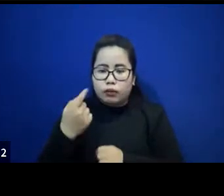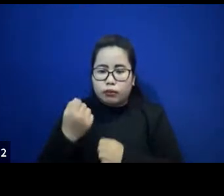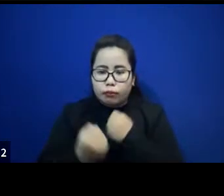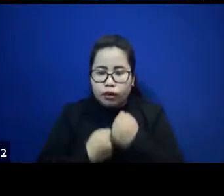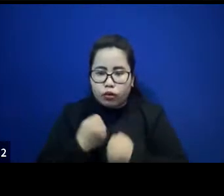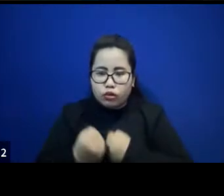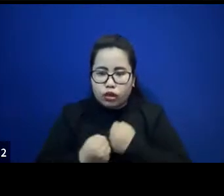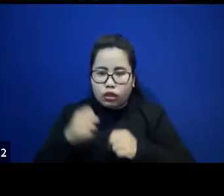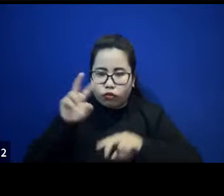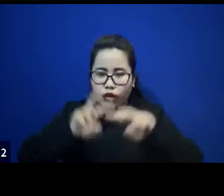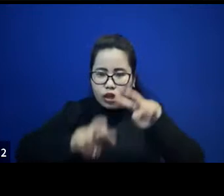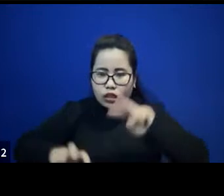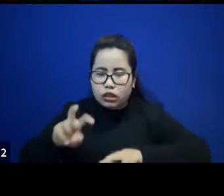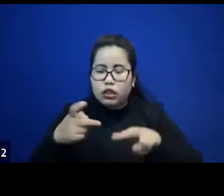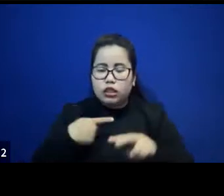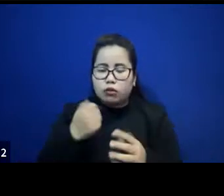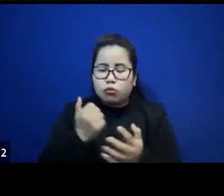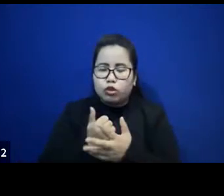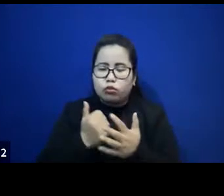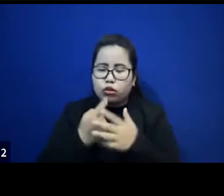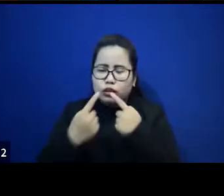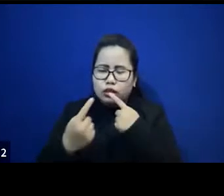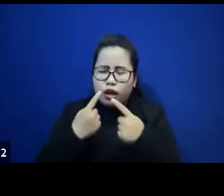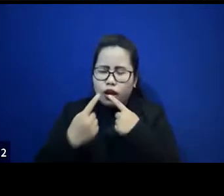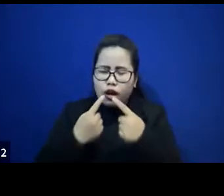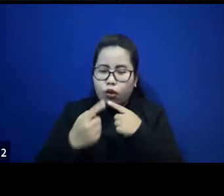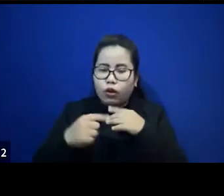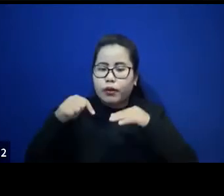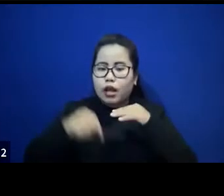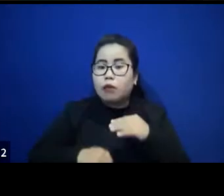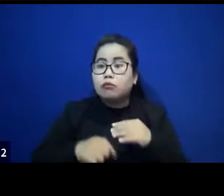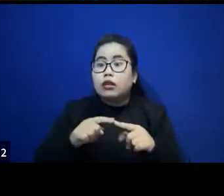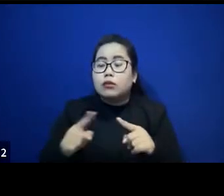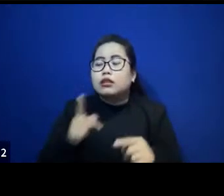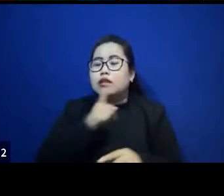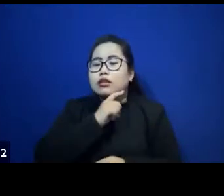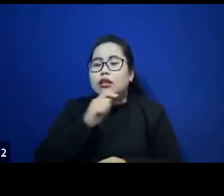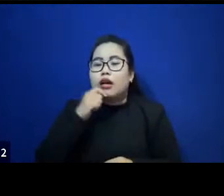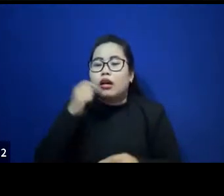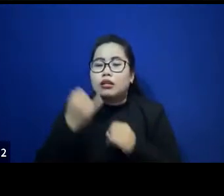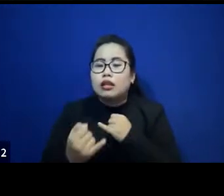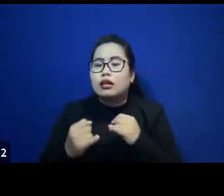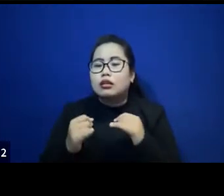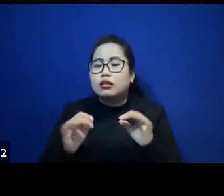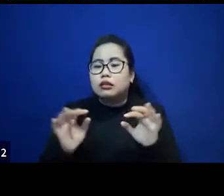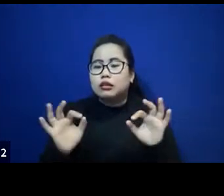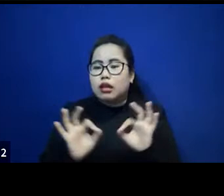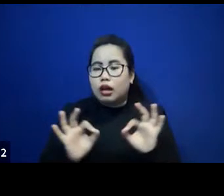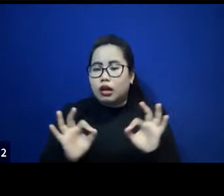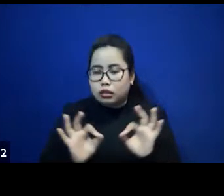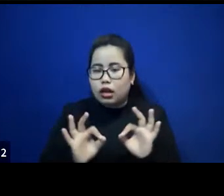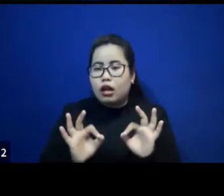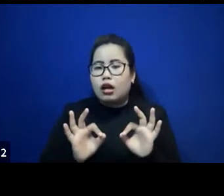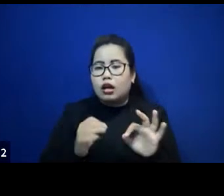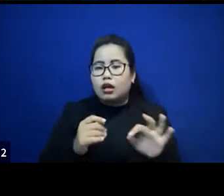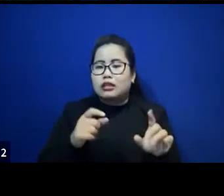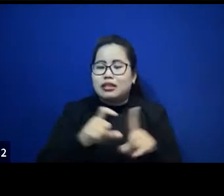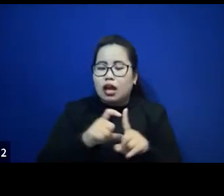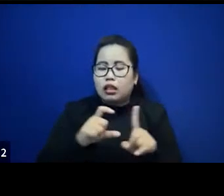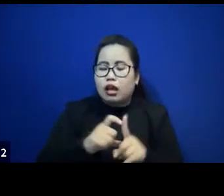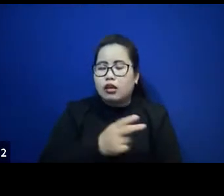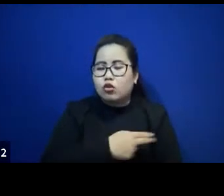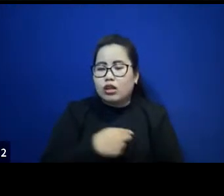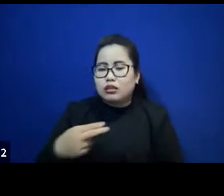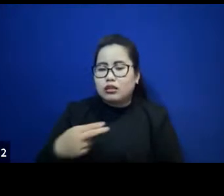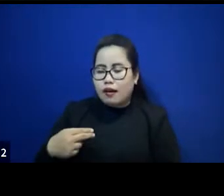yang kita butir berdialog sangat ketat Tampilkan bukti di akhirnya dalam Tidak ada jika Dia menderita itu tidak ada data Indonesia ya